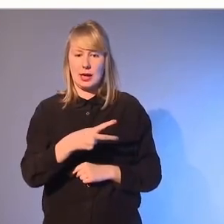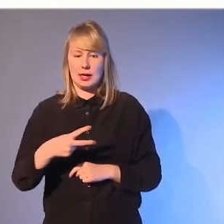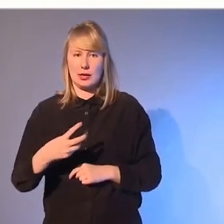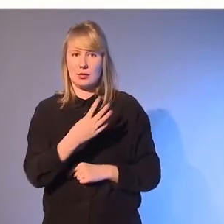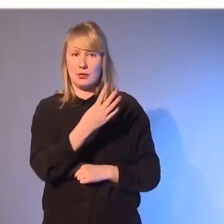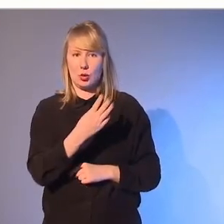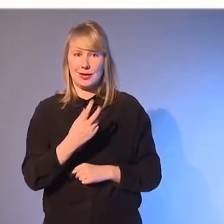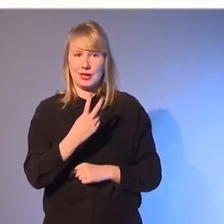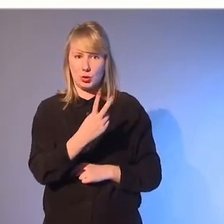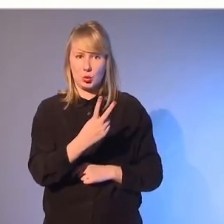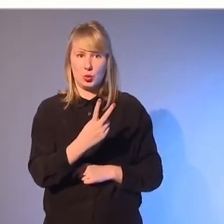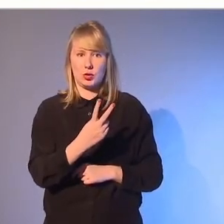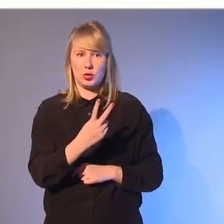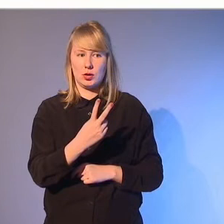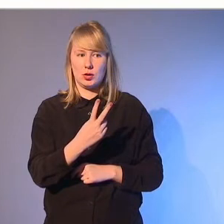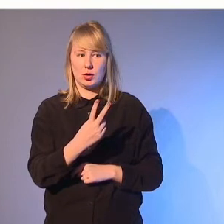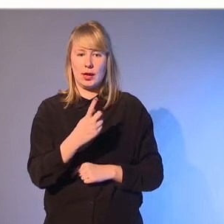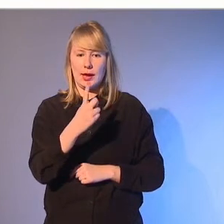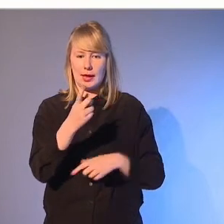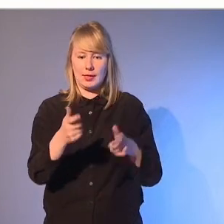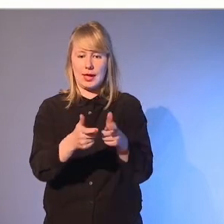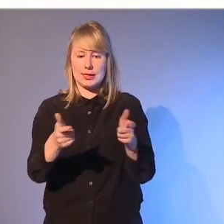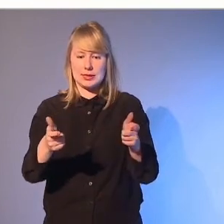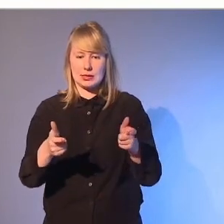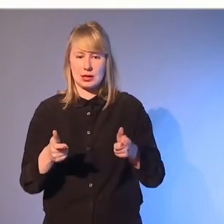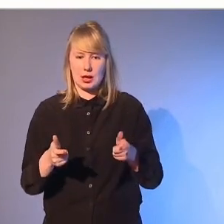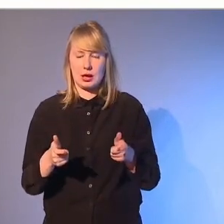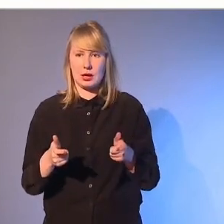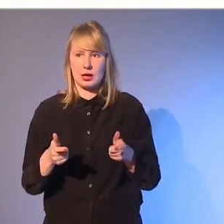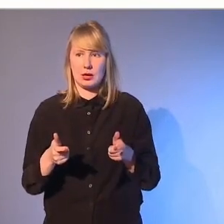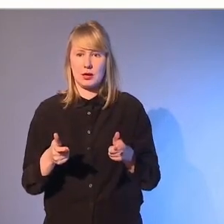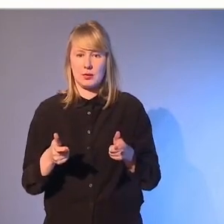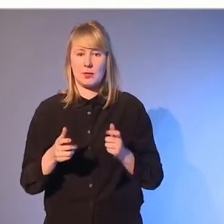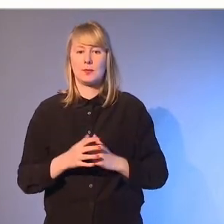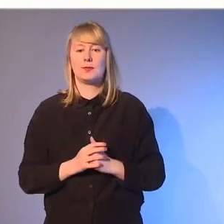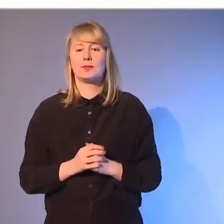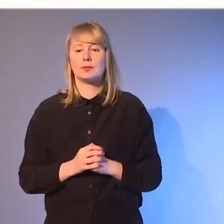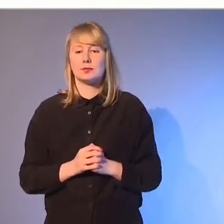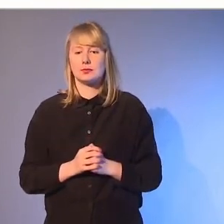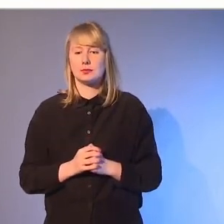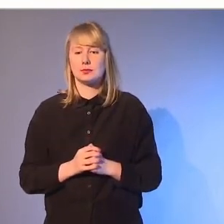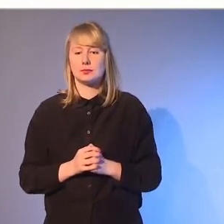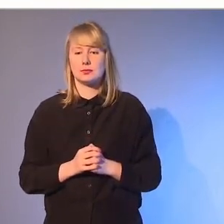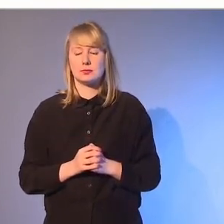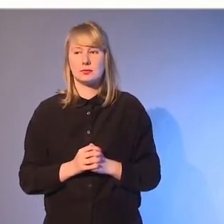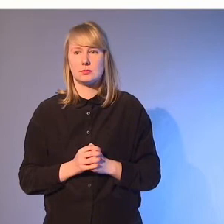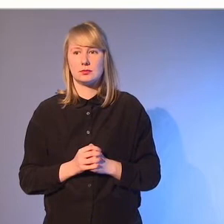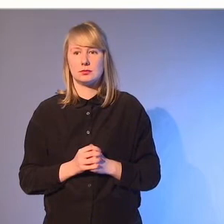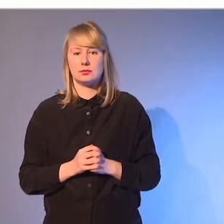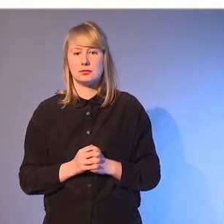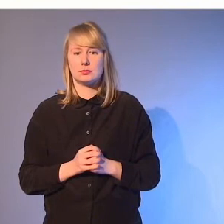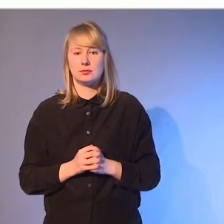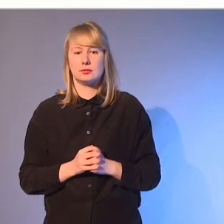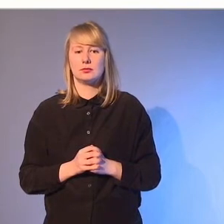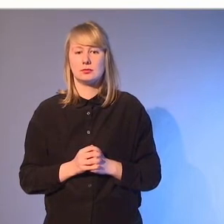42, og da var det 1 eske. Og da kom jeg på at det ble 42 pluss